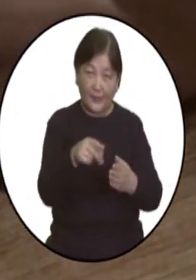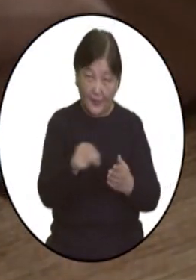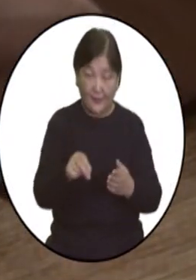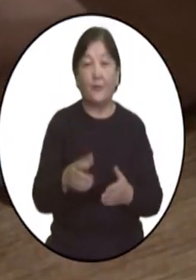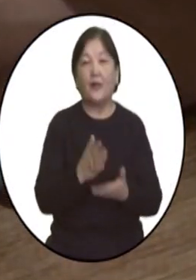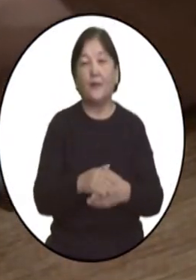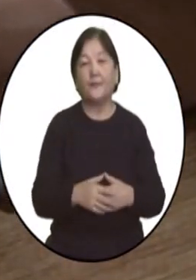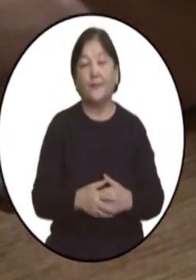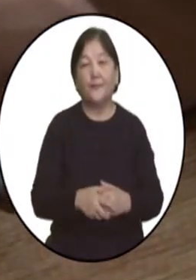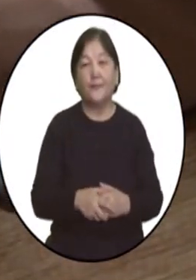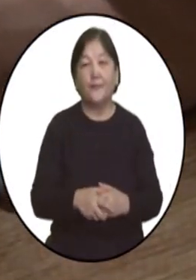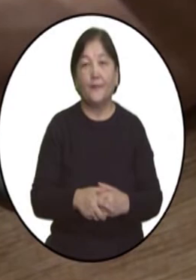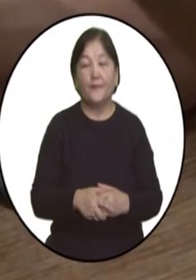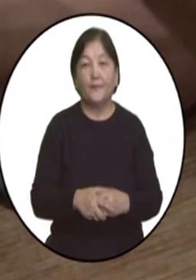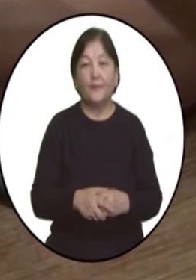дараа